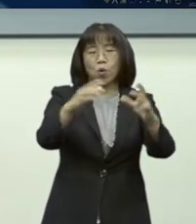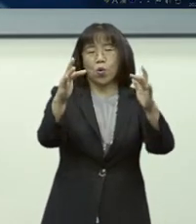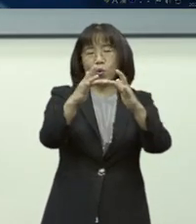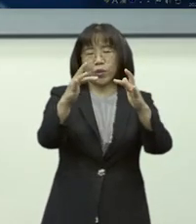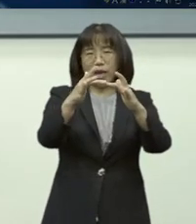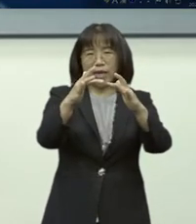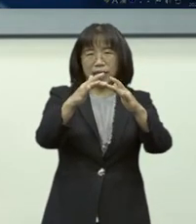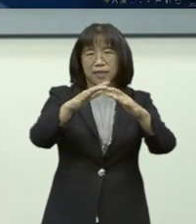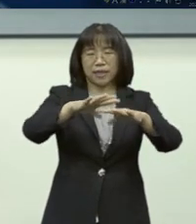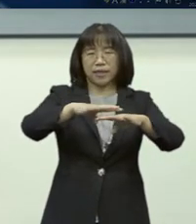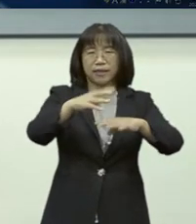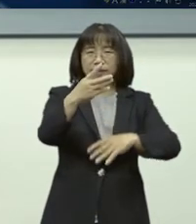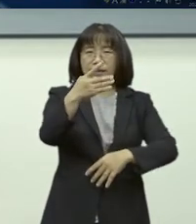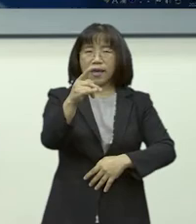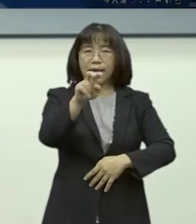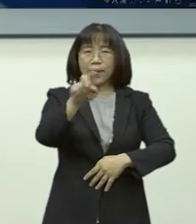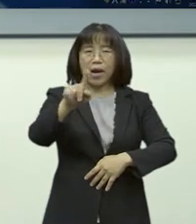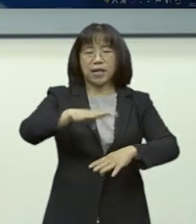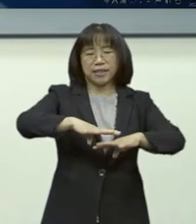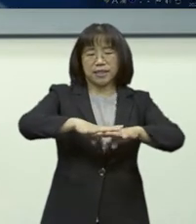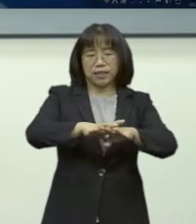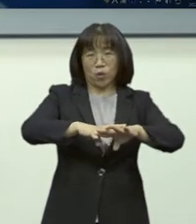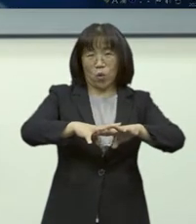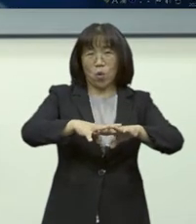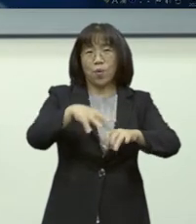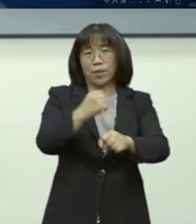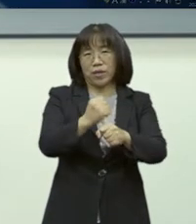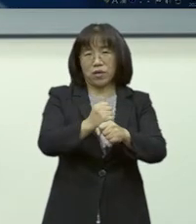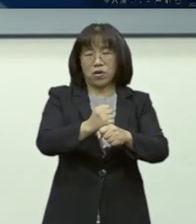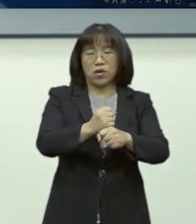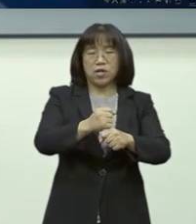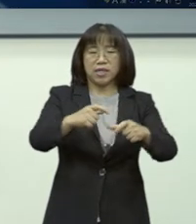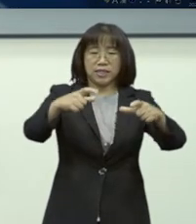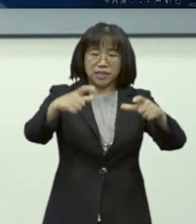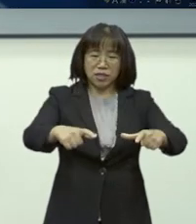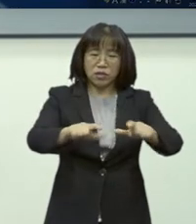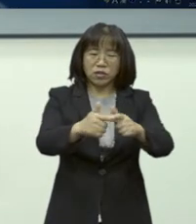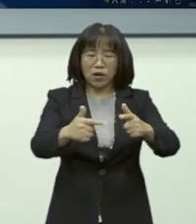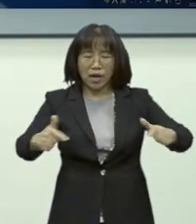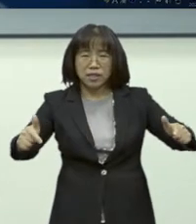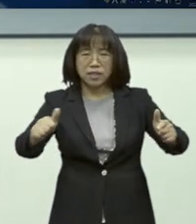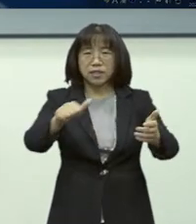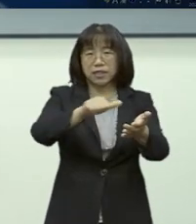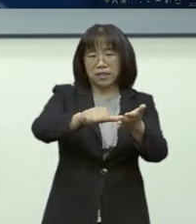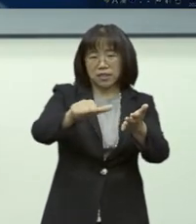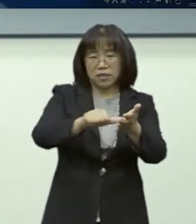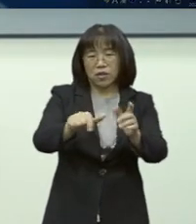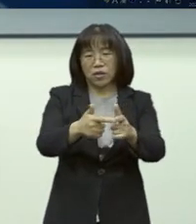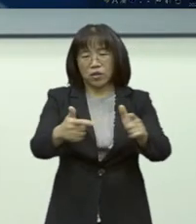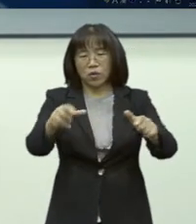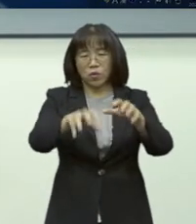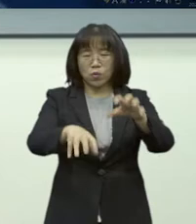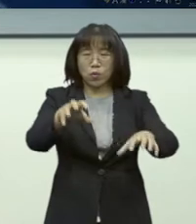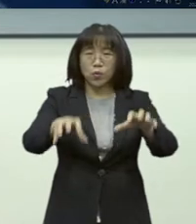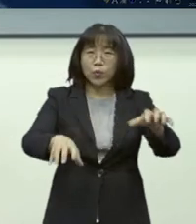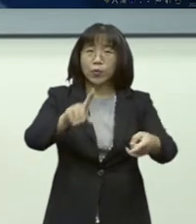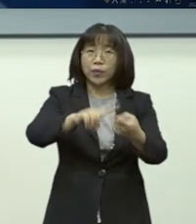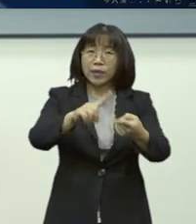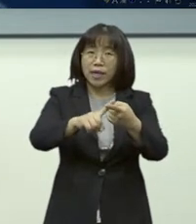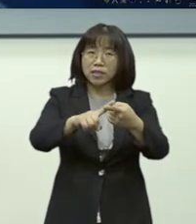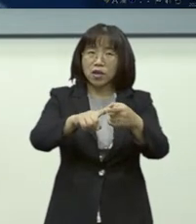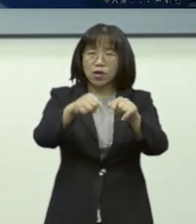오픈했습니다 테마 지도에는 지역 내 다양한 장소와 시설물에 대한 2만 8000여 권의 정보가